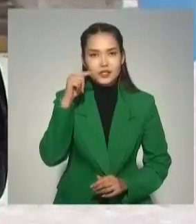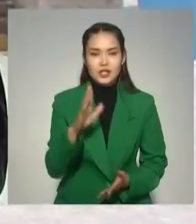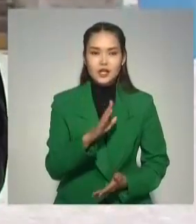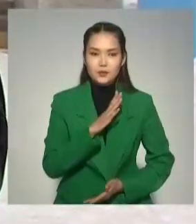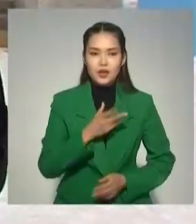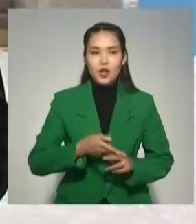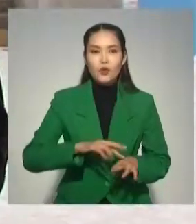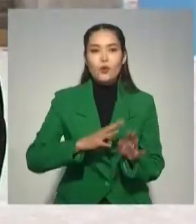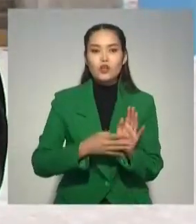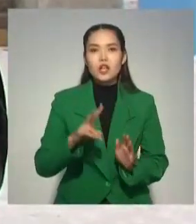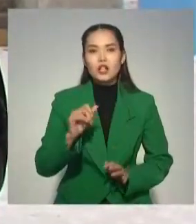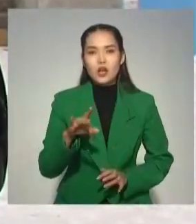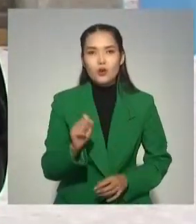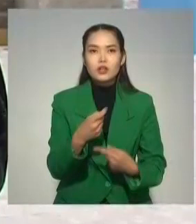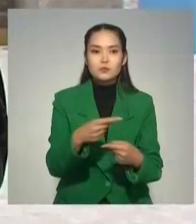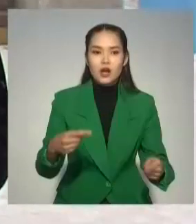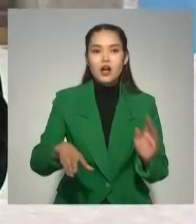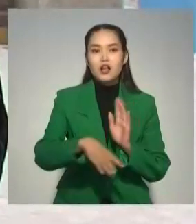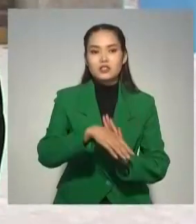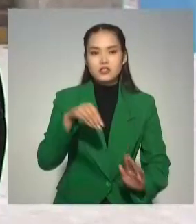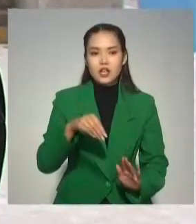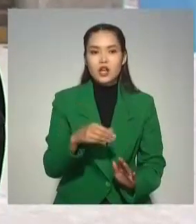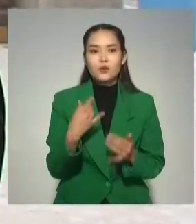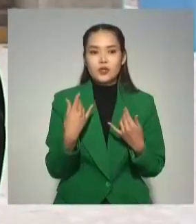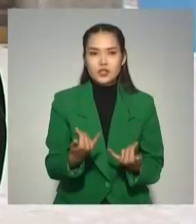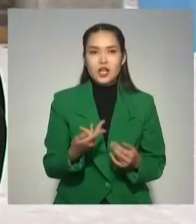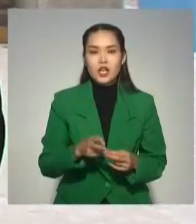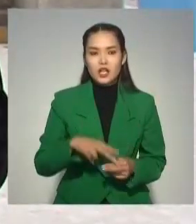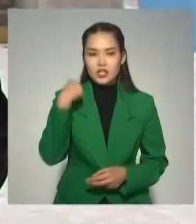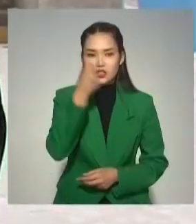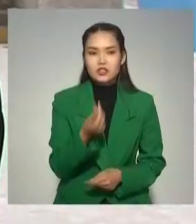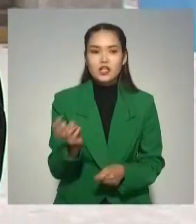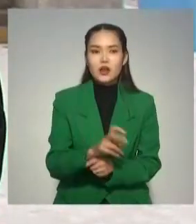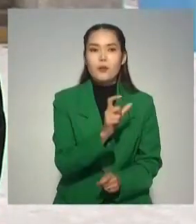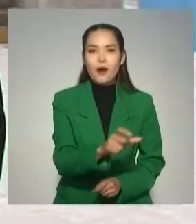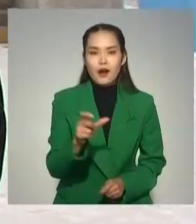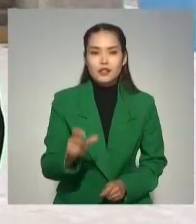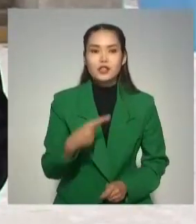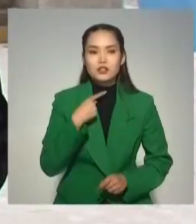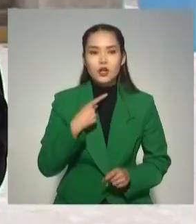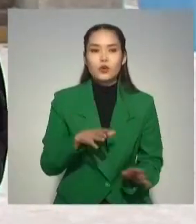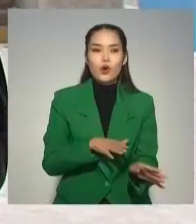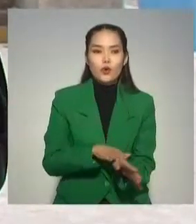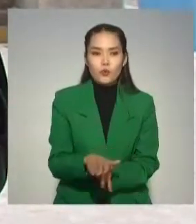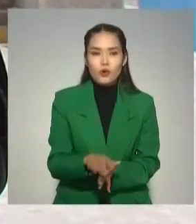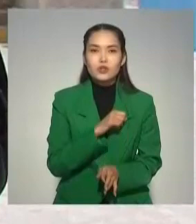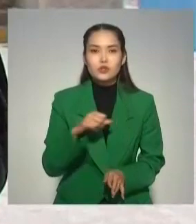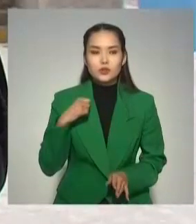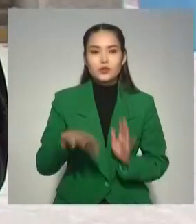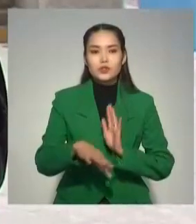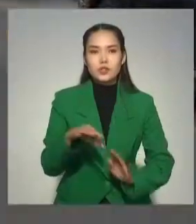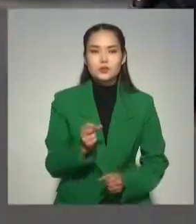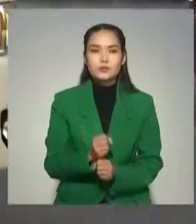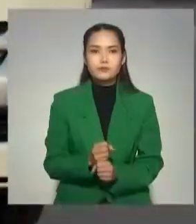19 наурыз күні өзге сайлаушылармен қатар, мен де осы жерге келіп, азаматтық борышымды орындап, өз таңдауымды